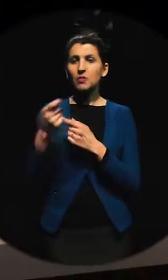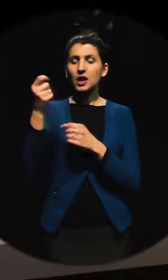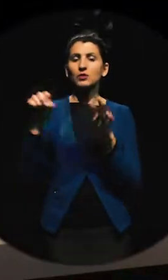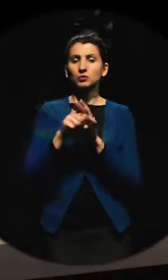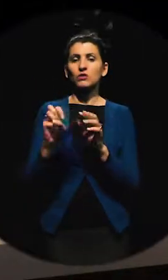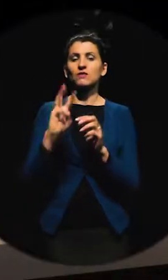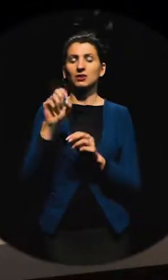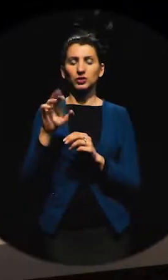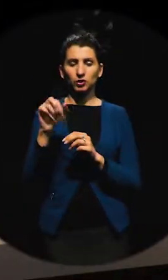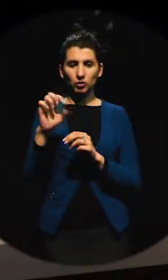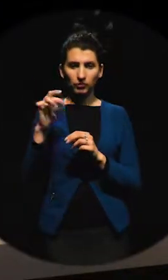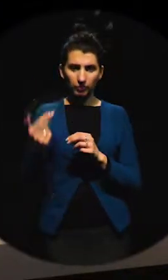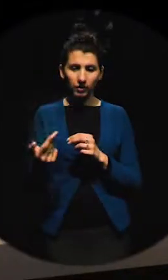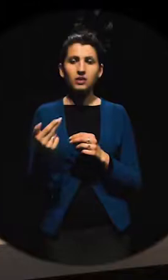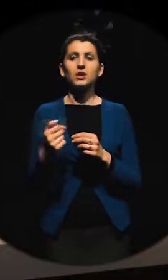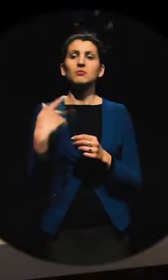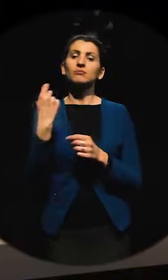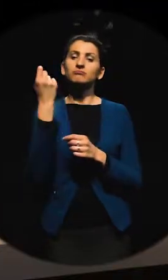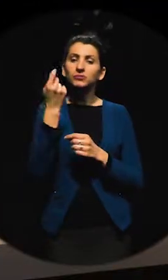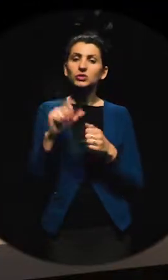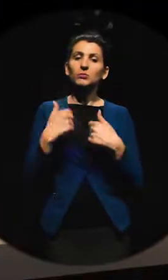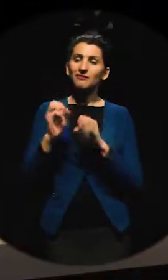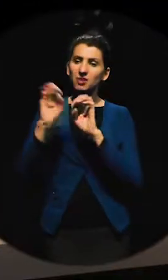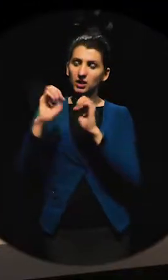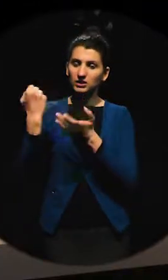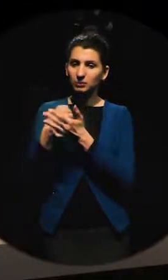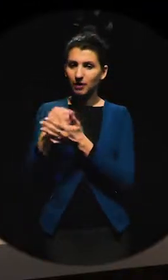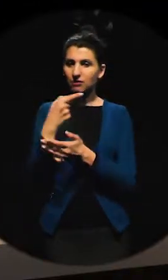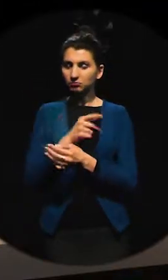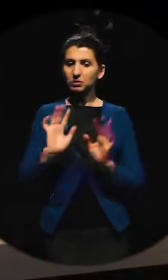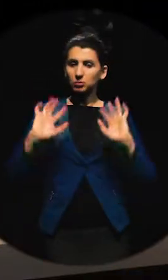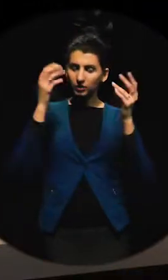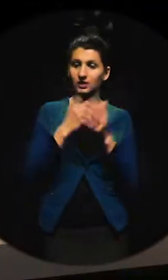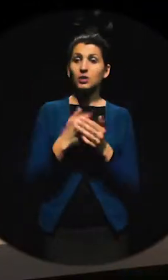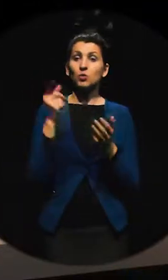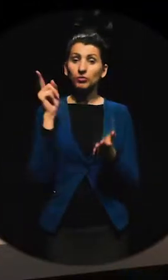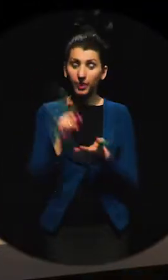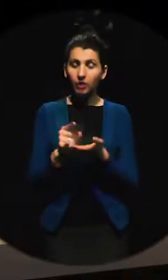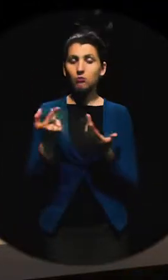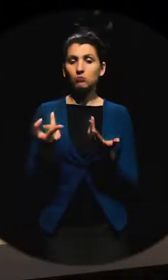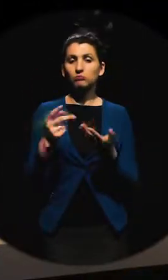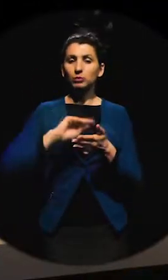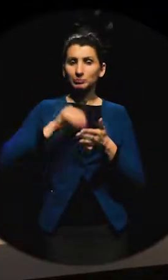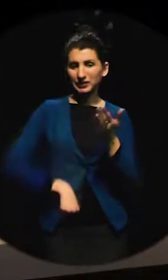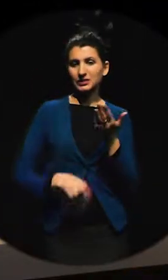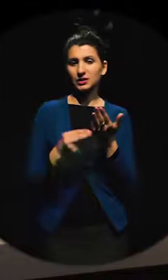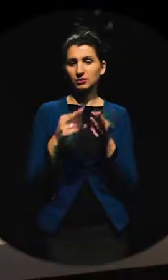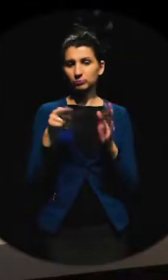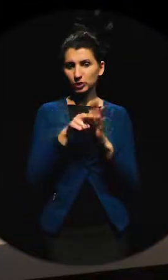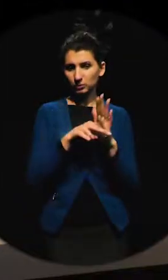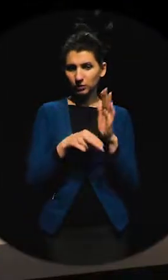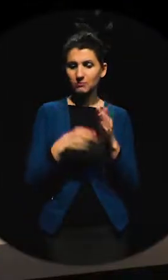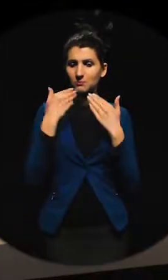się doprowadzić do podpisania konkretnych regulacji wprowadzających w życie właśnie